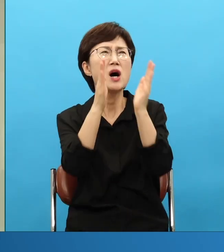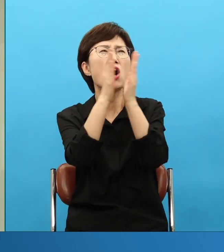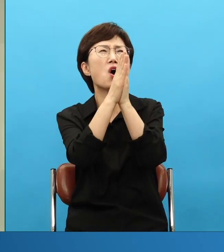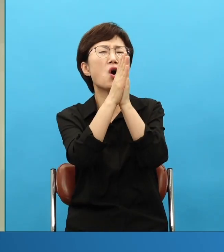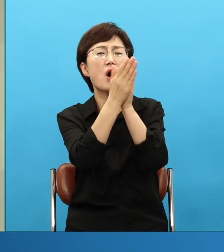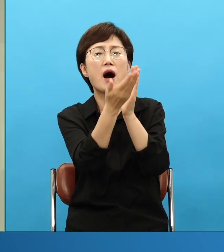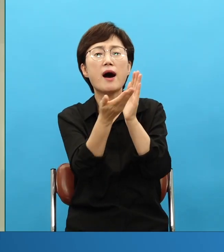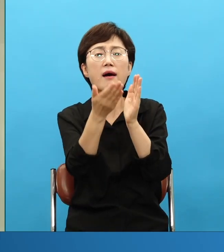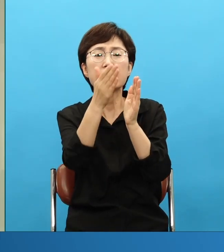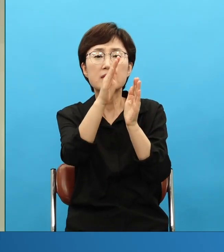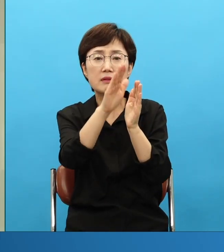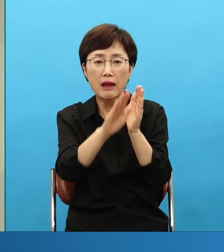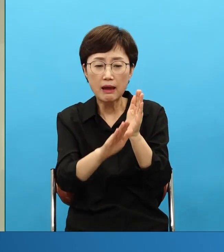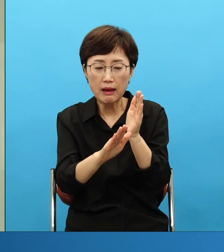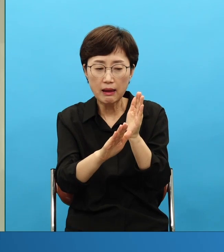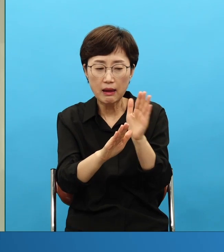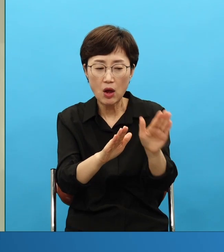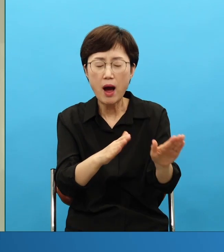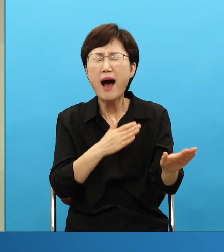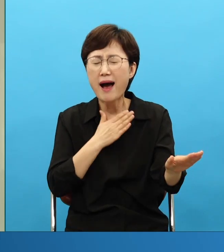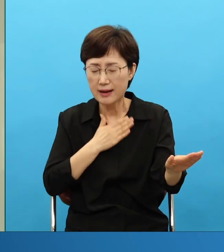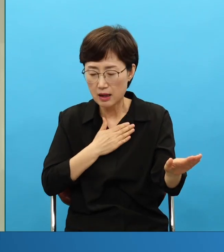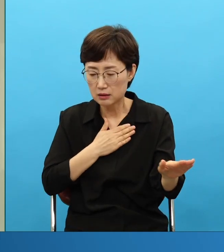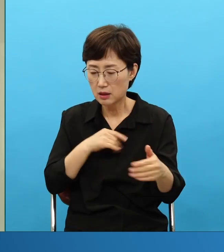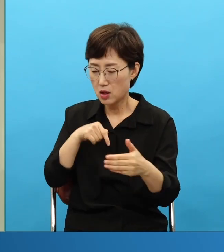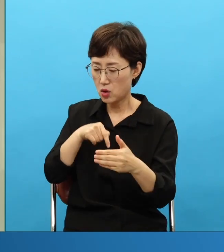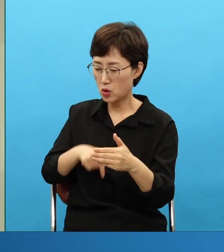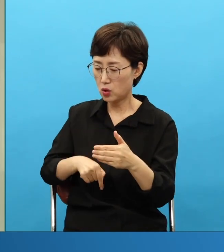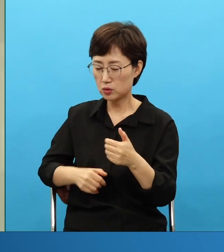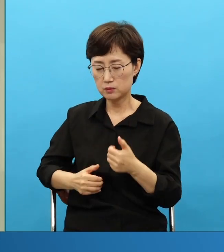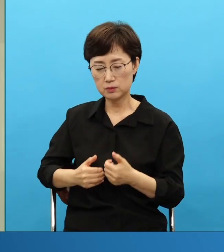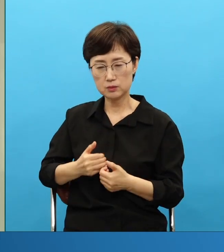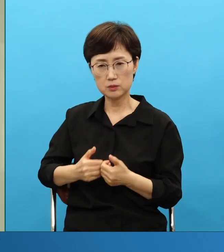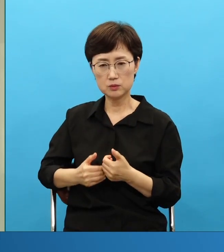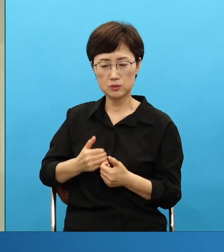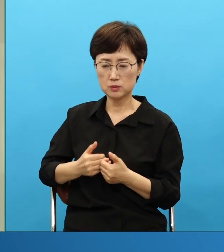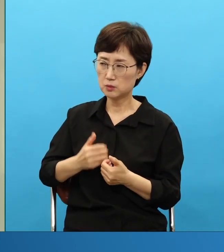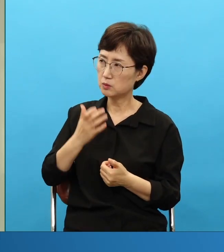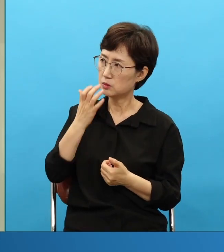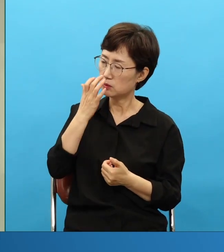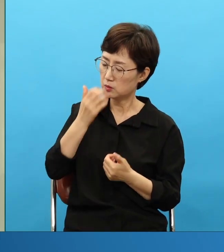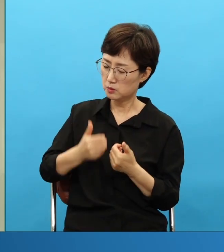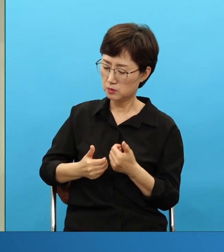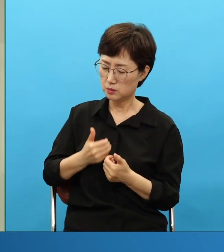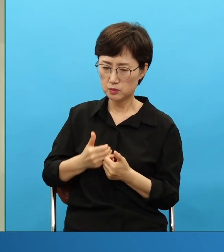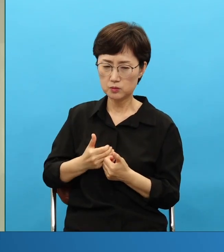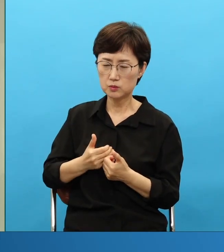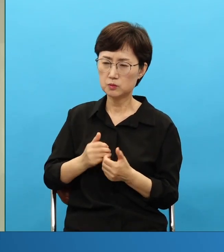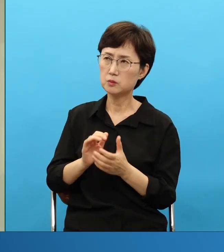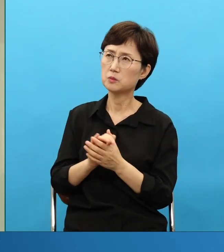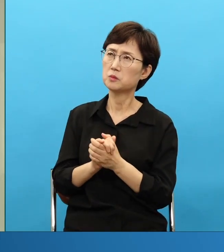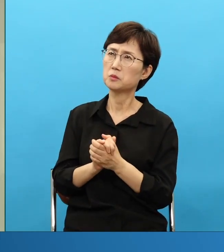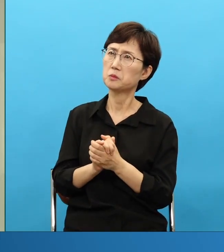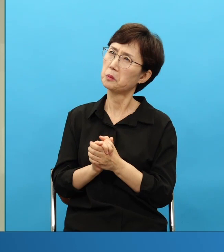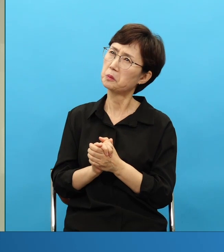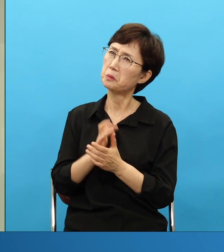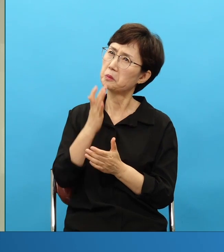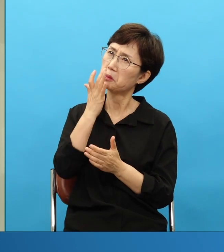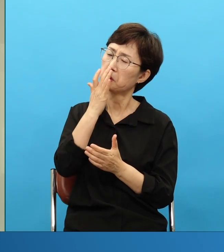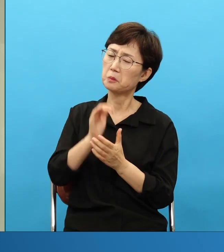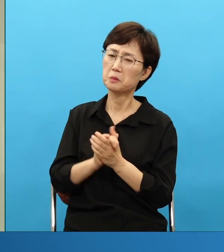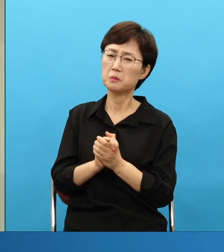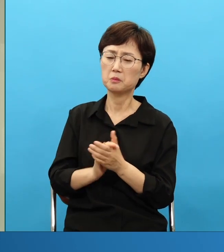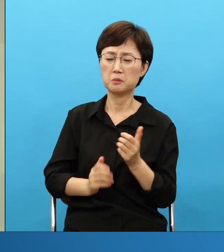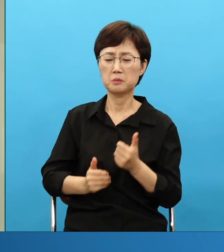우리 속에 있는 작은 갈등입니다. That rather than those crises, when do we lose hold of all of God's blessings? It's the small conflicts 이거 inside of us.